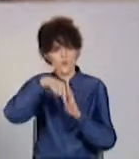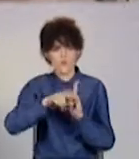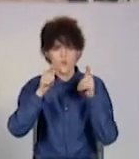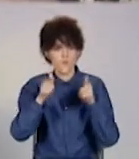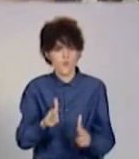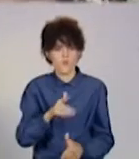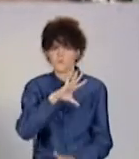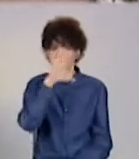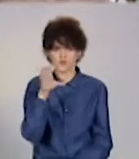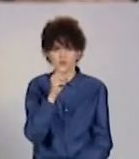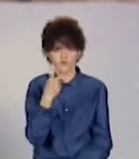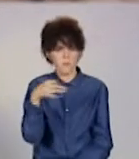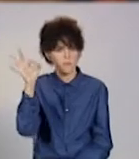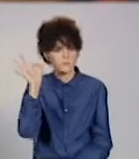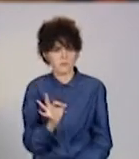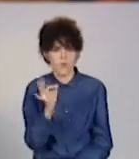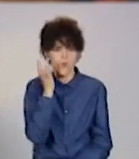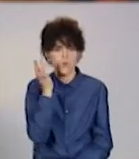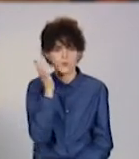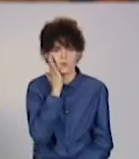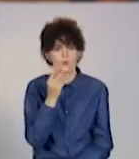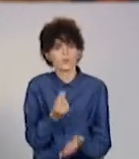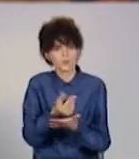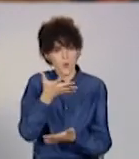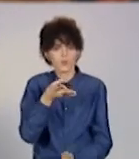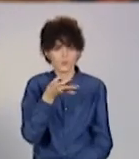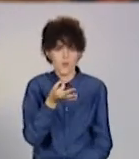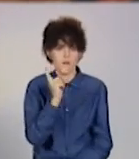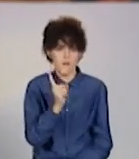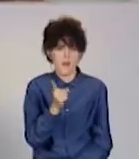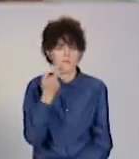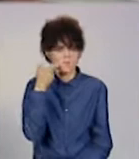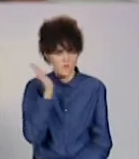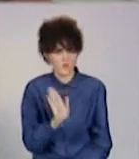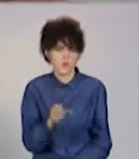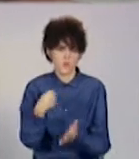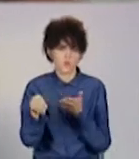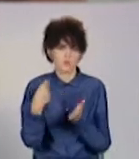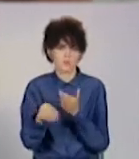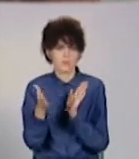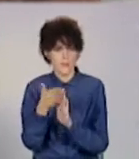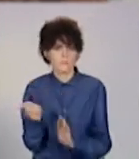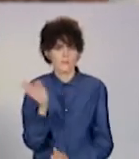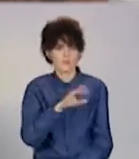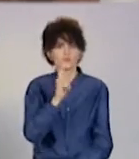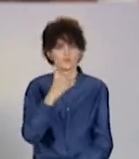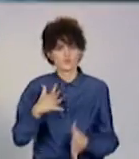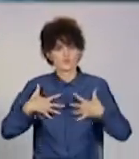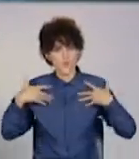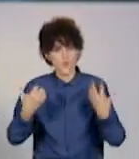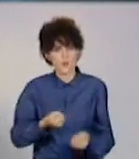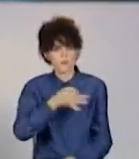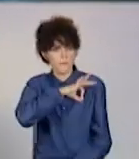Пані Людмила поки прицінюється, каже, хоч за дорого, то з кілограм горіхів додому принесе. Бо для здоров'я корисно.